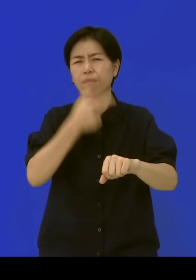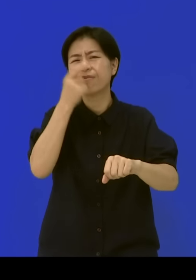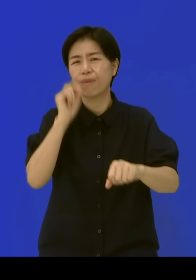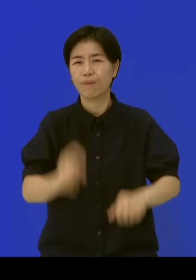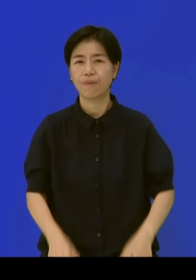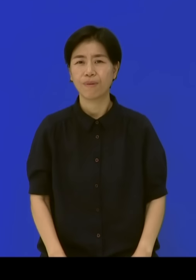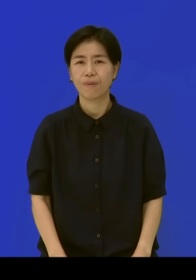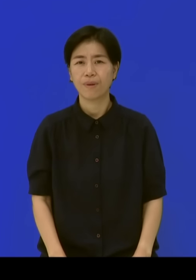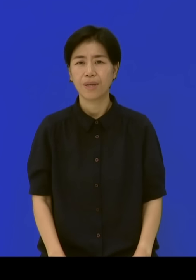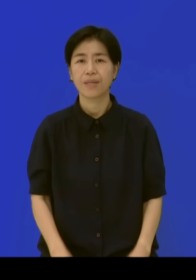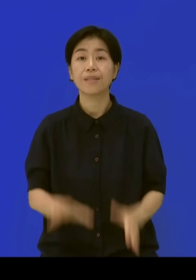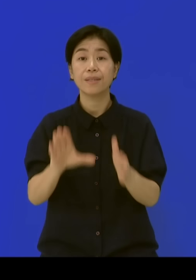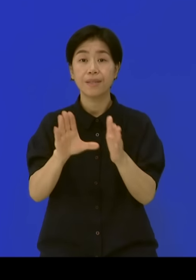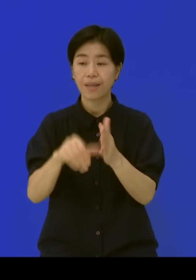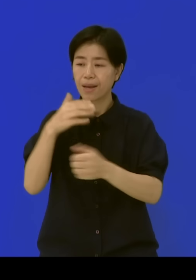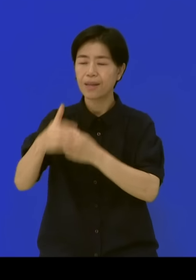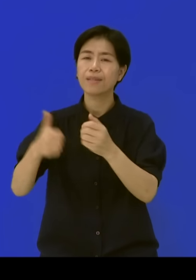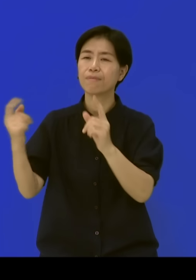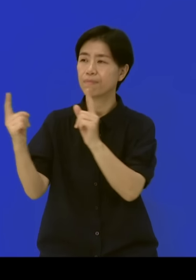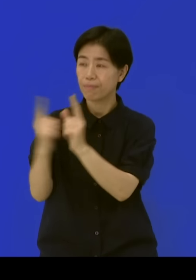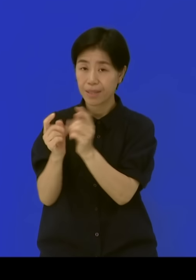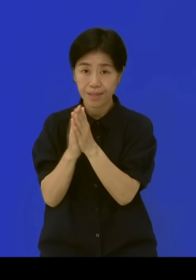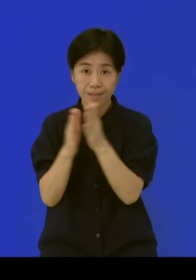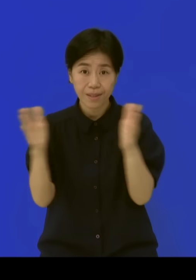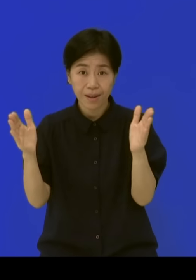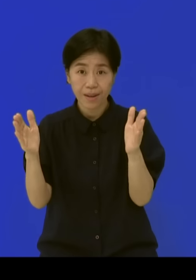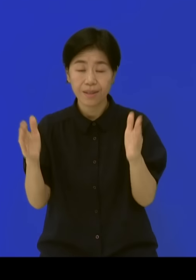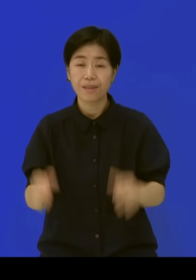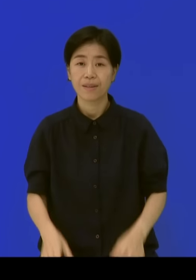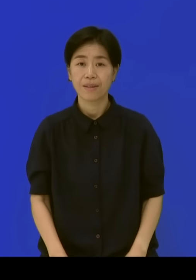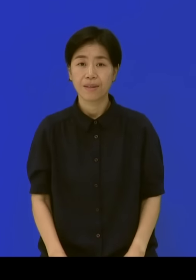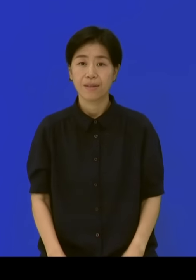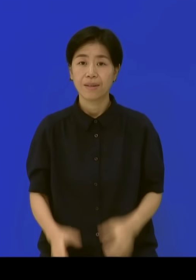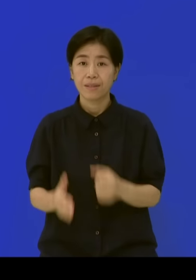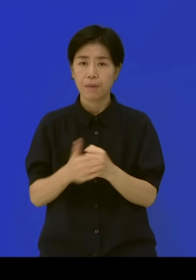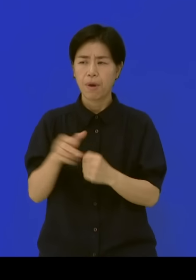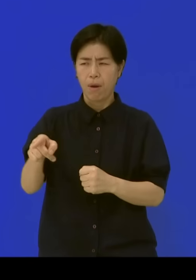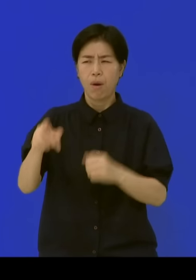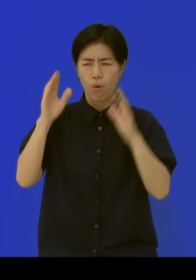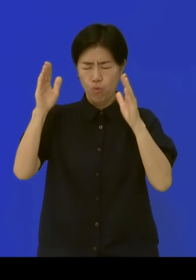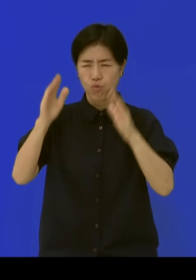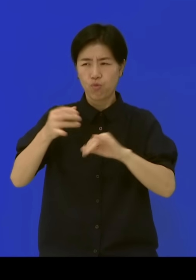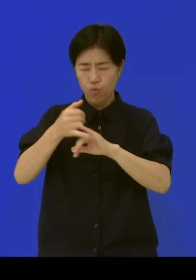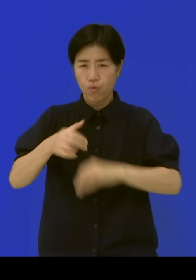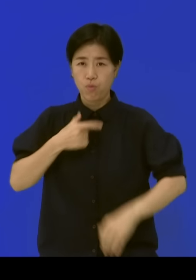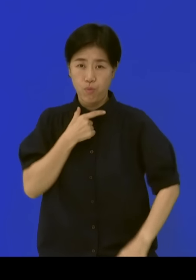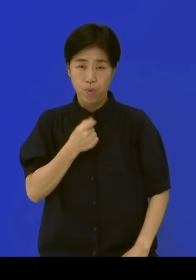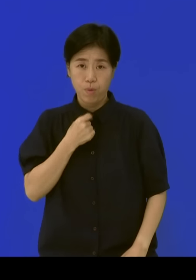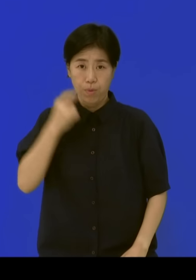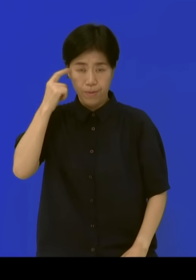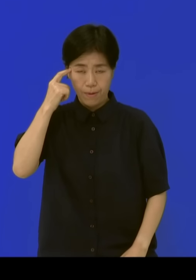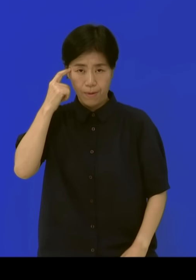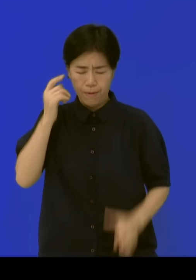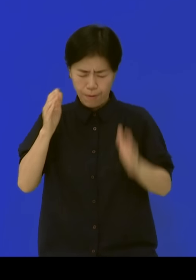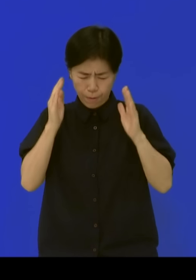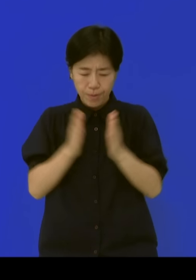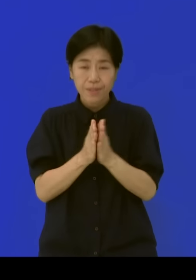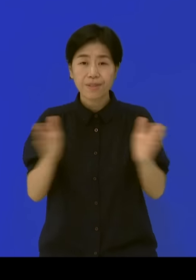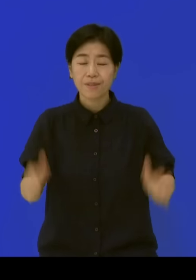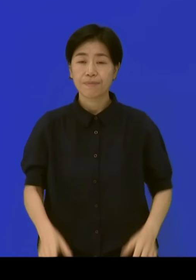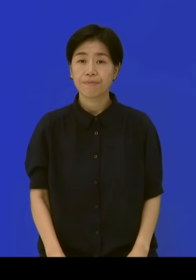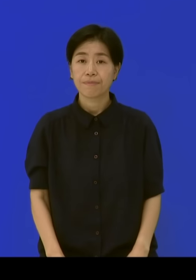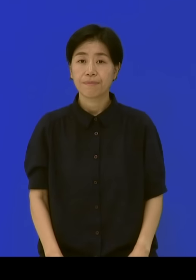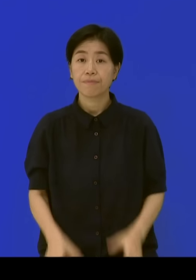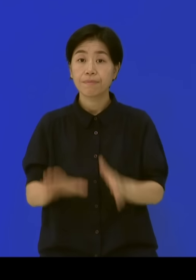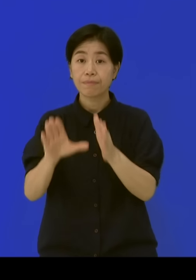제가 하나님을 알게 되고 이러면서 이제 이걸 정말 해보고 싶다고 생각하고 진짜 공부를 좀 시작했는데 그때가